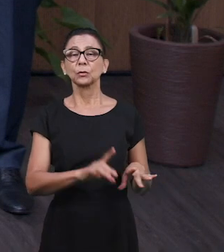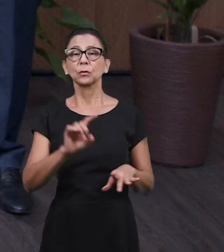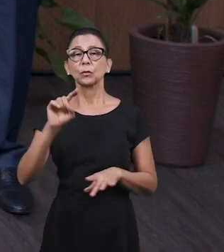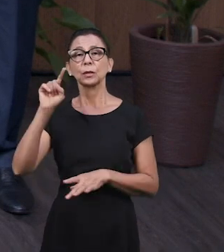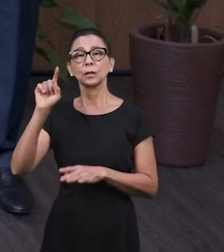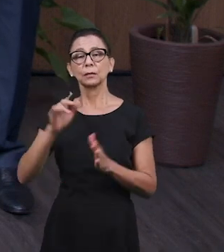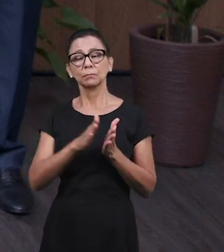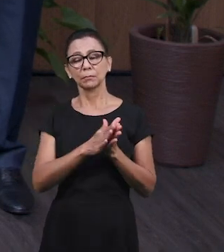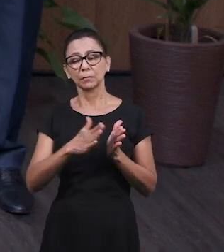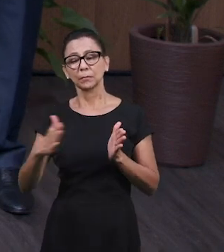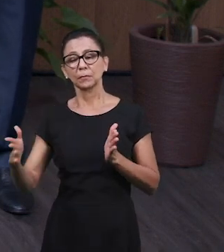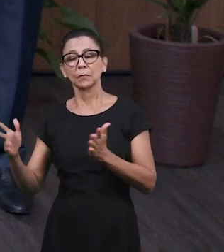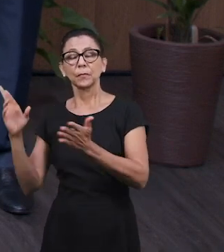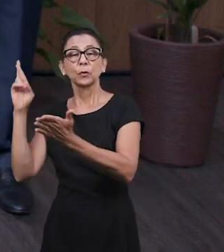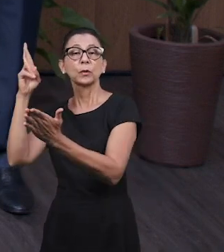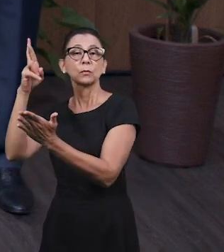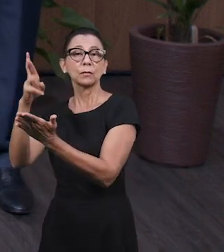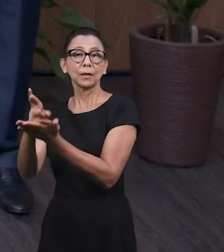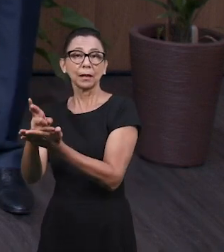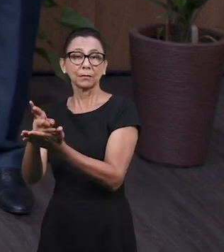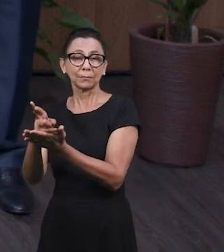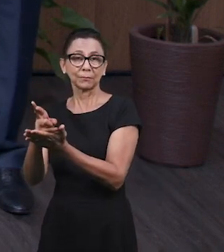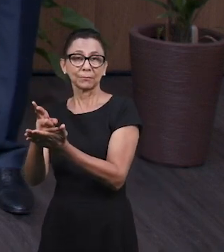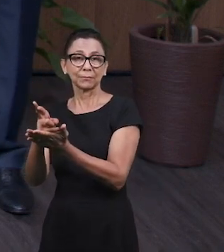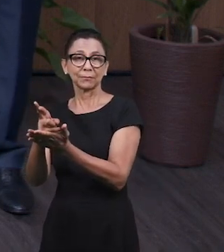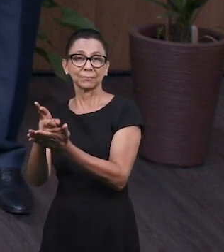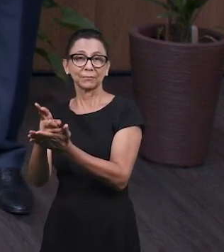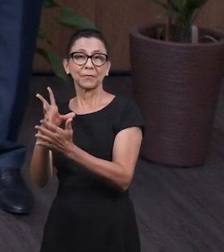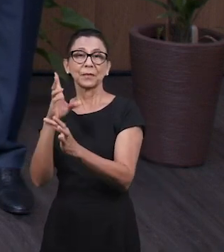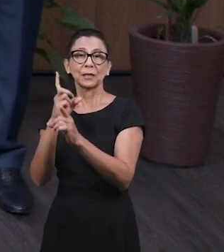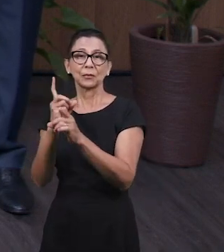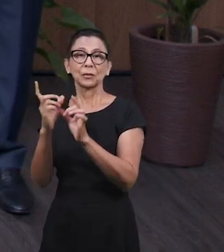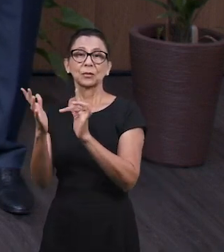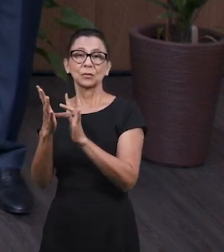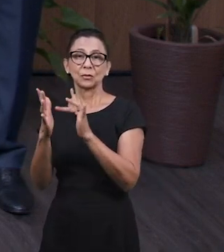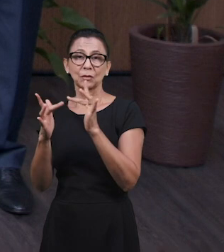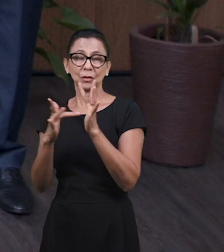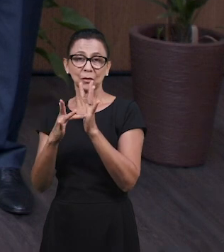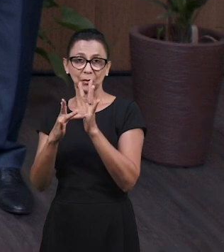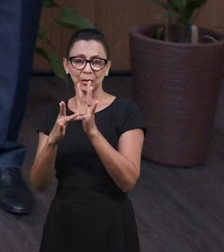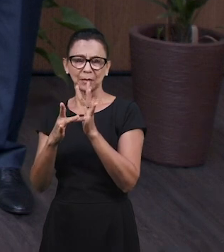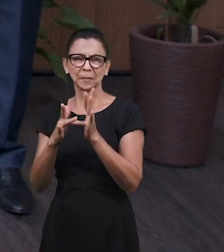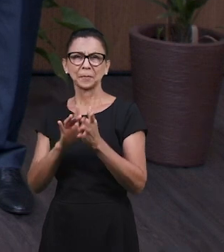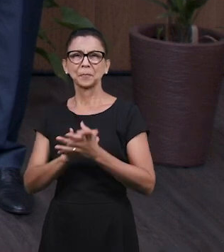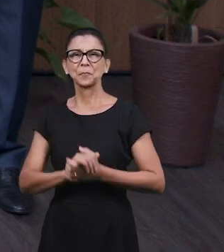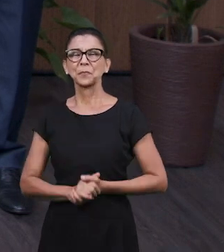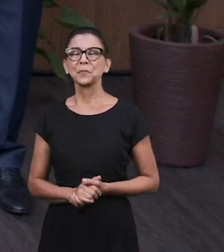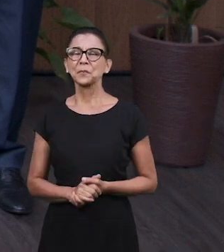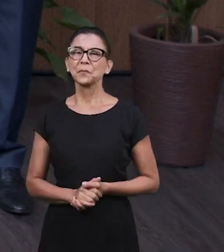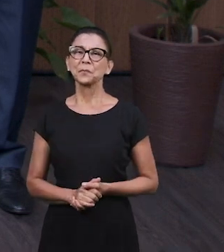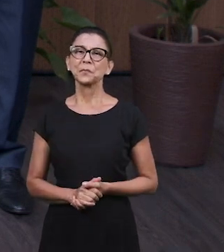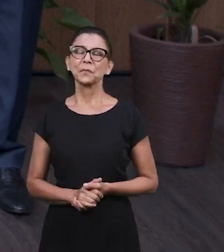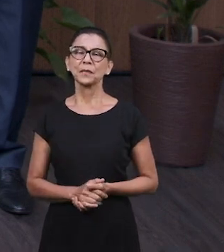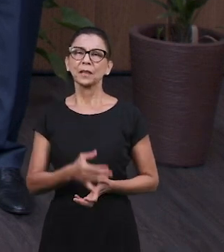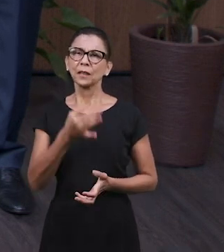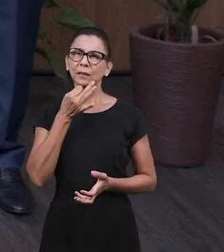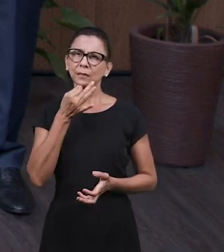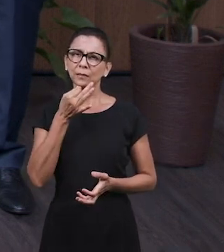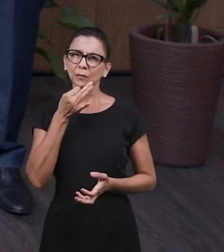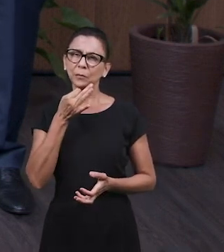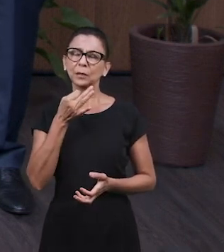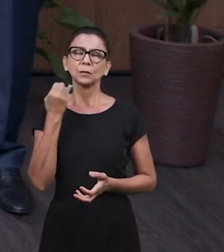qu'il a eus dans cette rencontre. Et on aimerait recevoir votre commentaire sur le